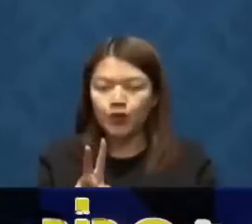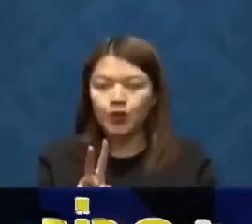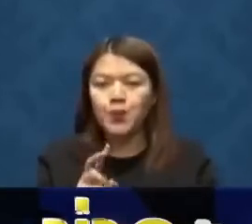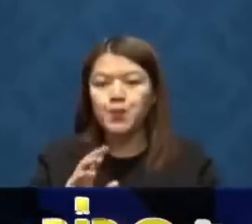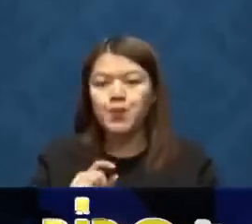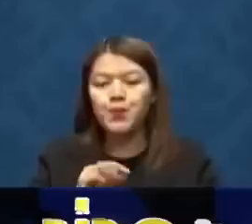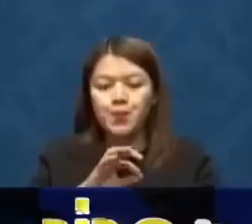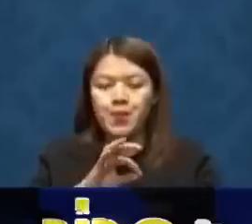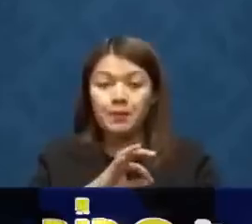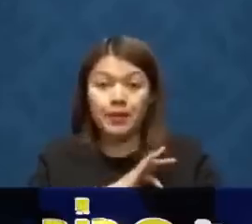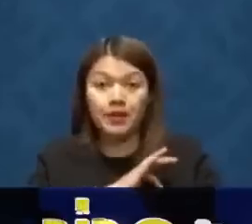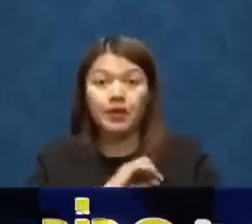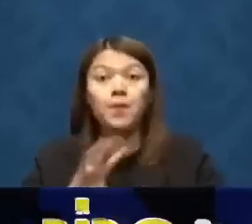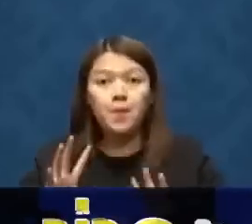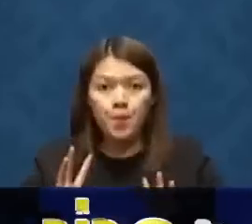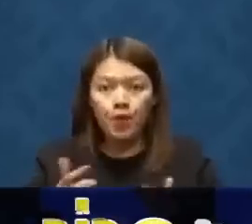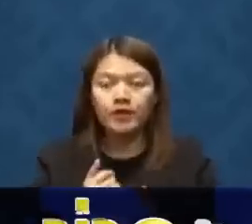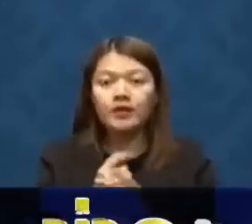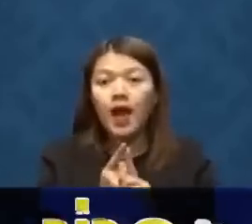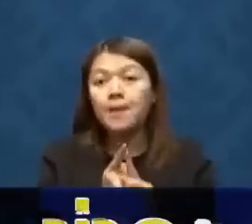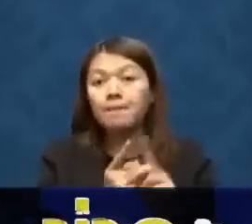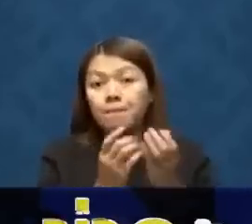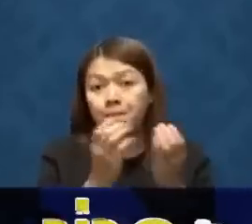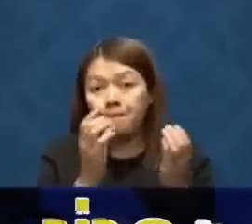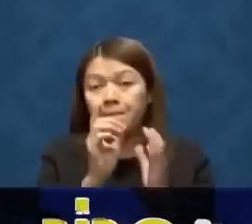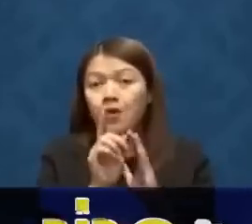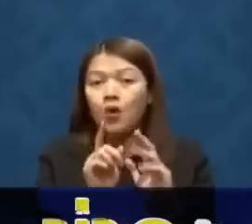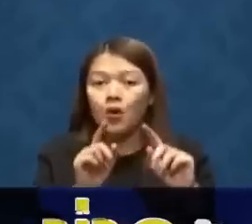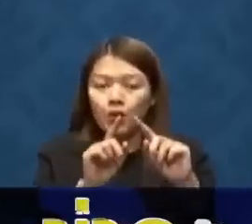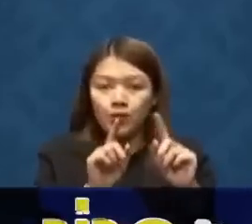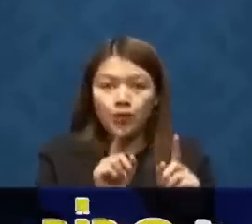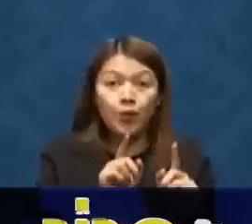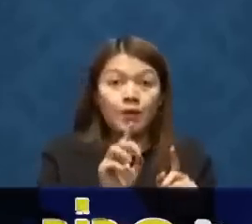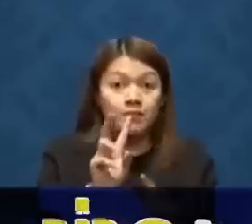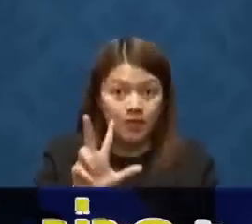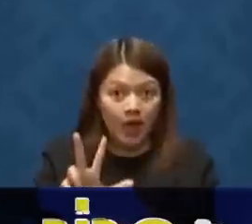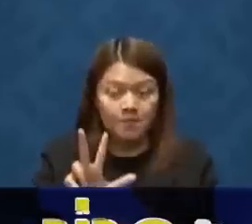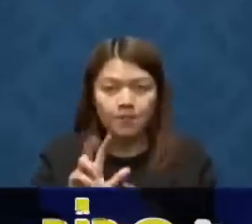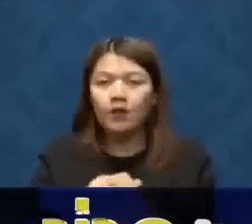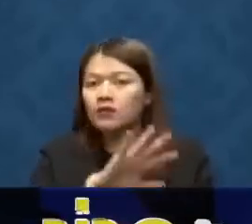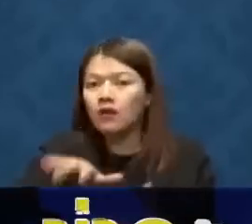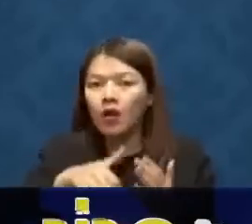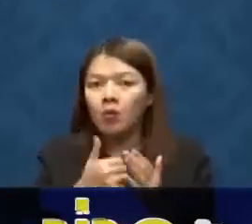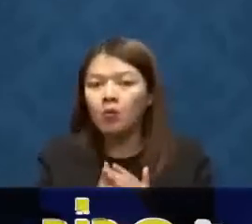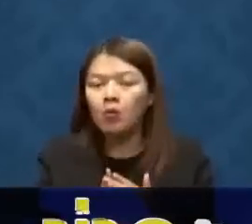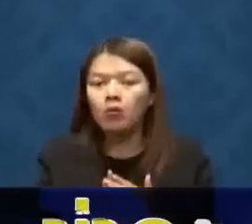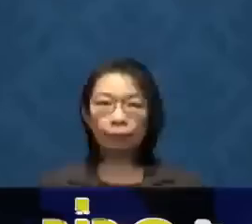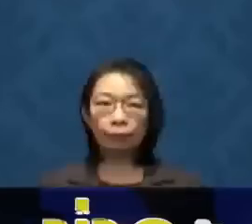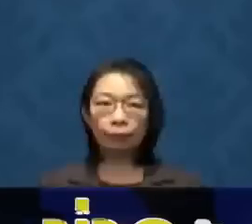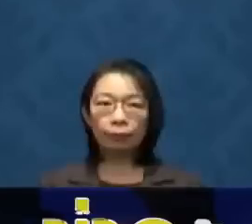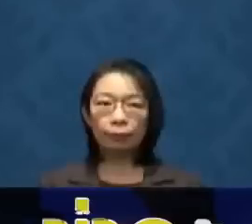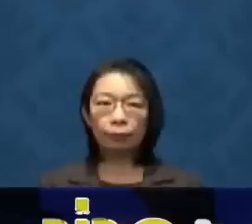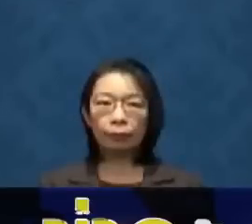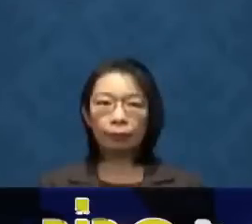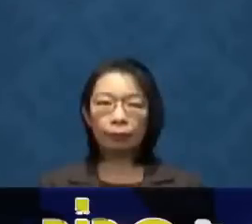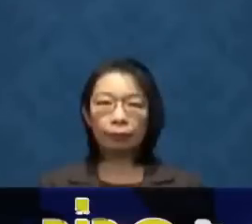เรื่องผมยังไม่ทราบอะไรเลยคุณทักมา2รอบแล้วผมก็ตอบแล้วผมยังไม่ทราบ จริงๆมันก็มีมุมที่ฝ่ายค้านคิดได้เพราะว่าตอนเช้าคุณนิ